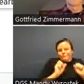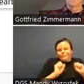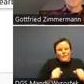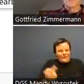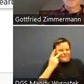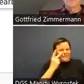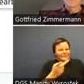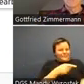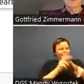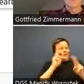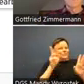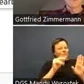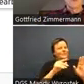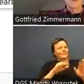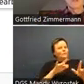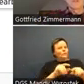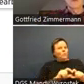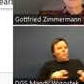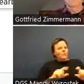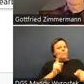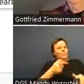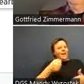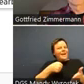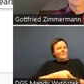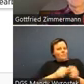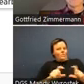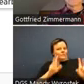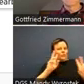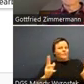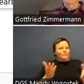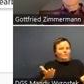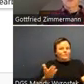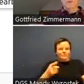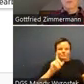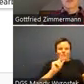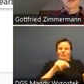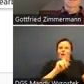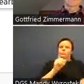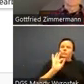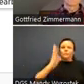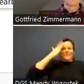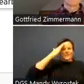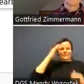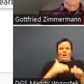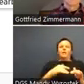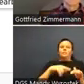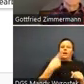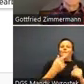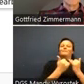die Zeit dazu. Sie finden auch auf der Seite der Checkliste ein Video, wo ich kurz alles